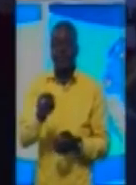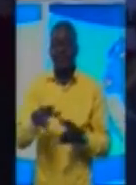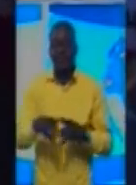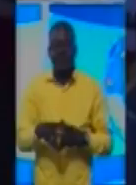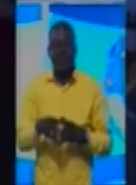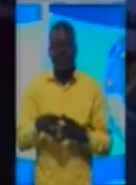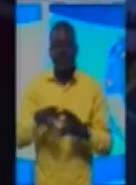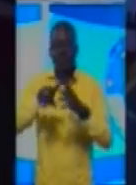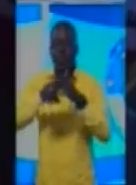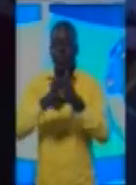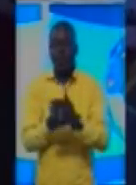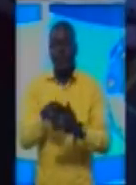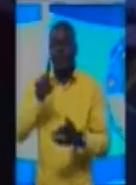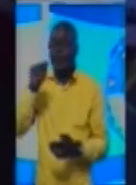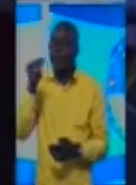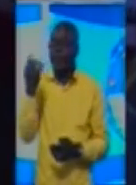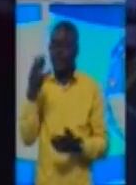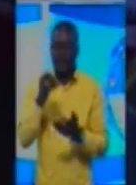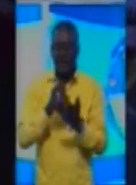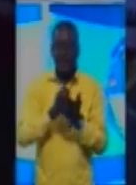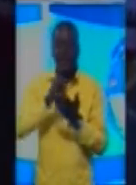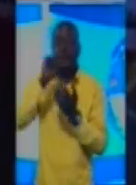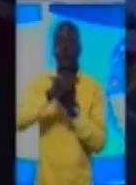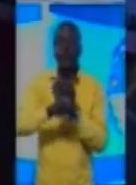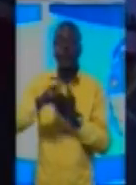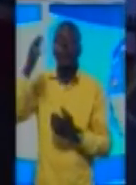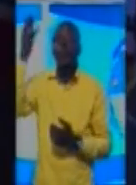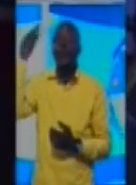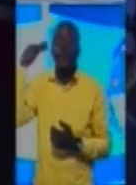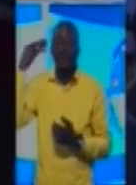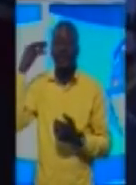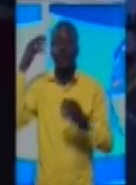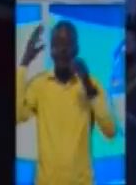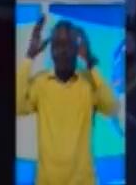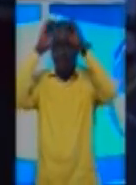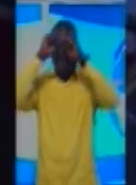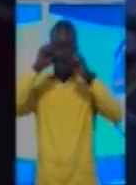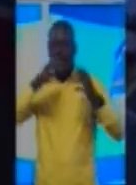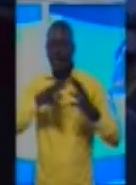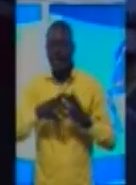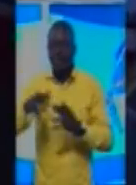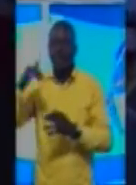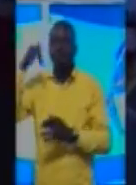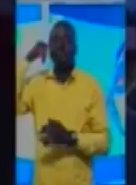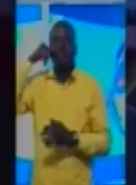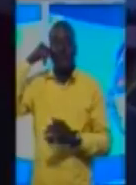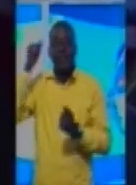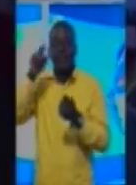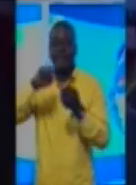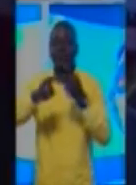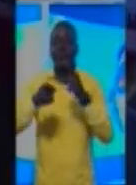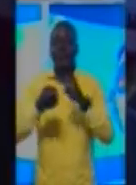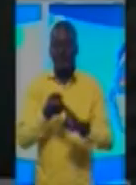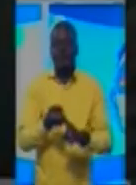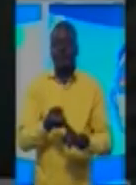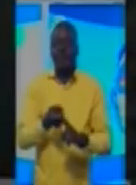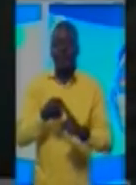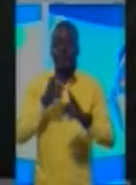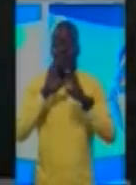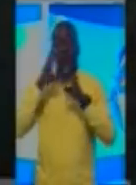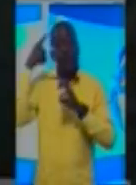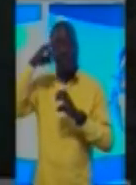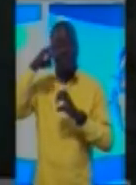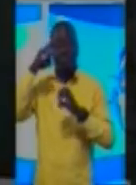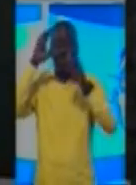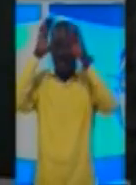Tout débute le 25 juillet dernier. Donald Trump s'entretient au téléphone avec son homologue ukrainien. Une conversation durant laquelle